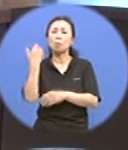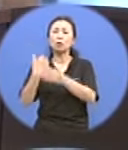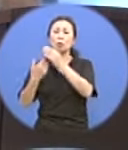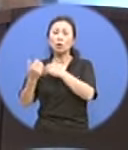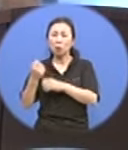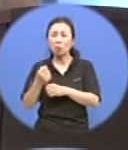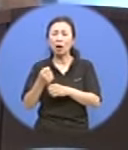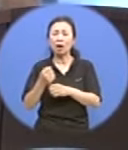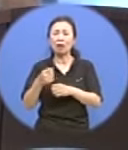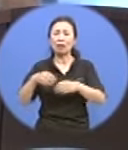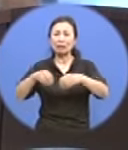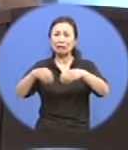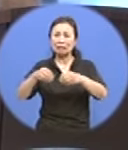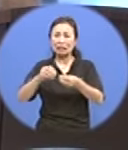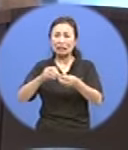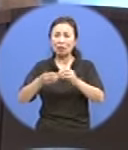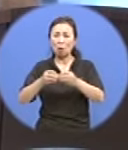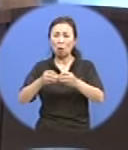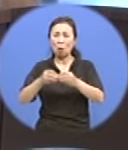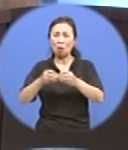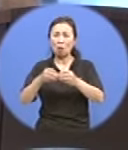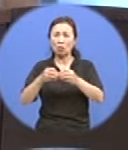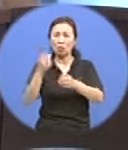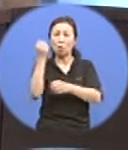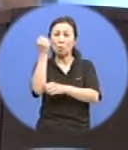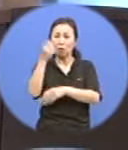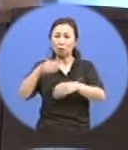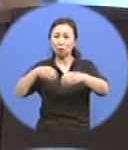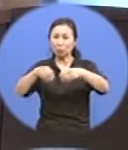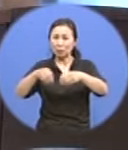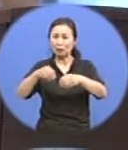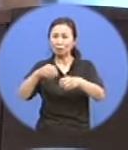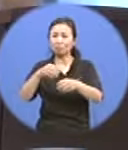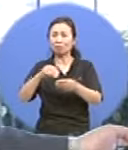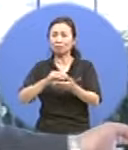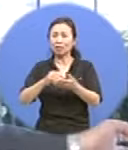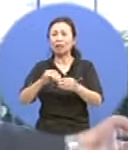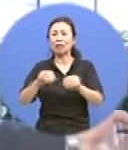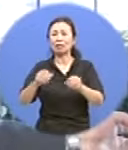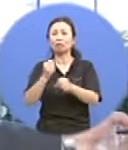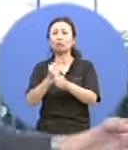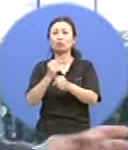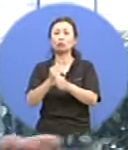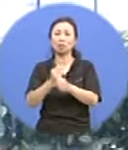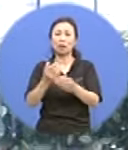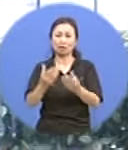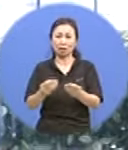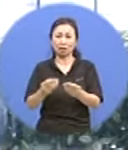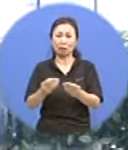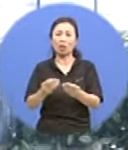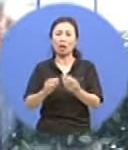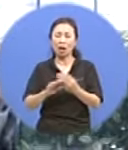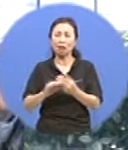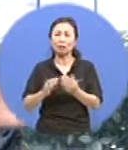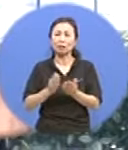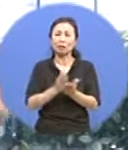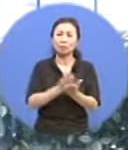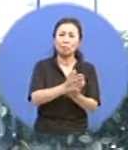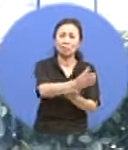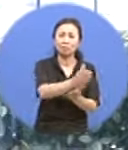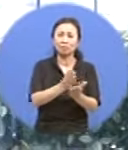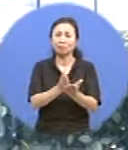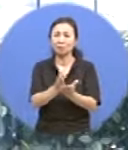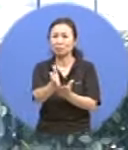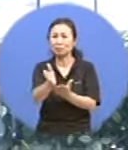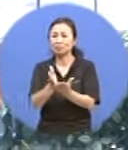と各自それぞれ違うところに進化して、うん、 なるほどね、 で例えばボーイングの